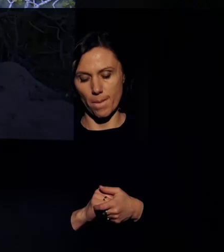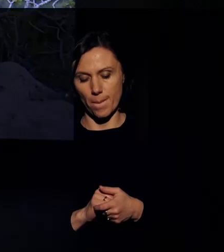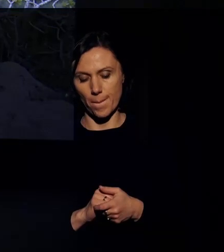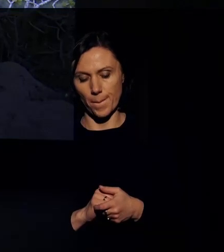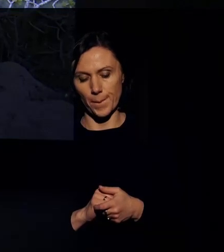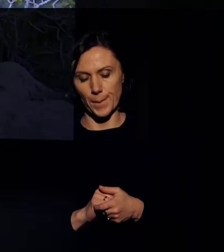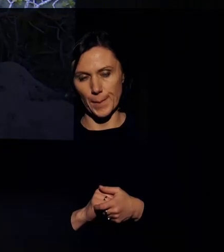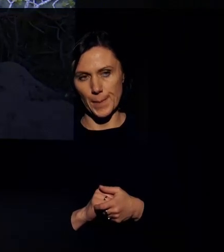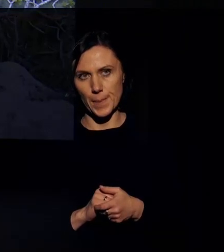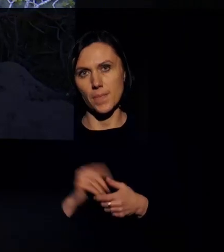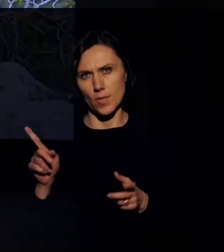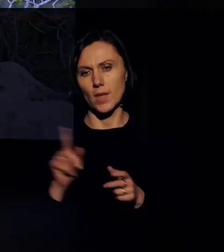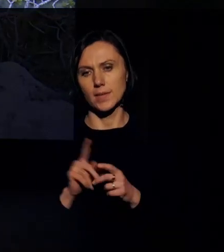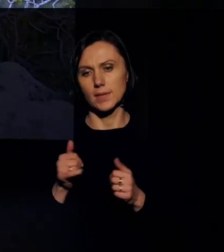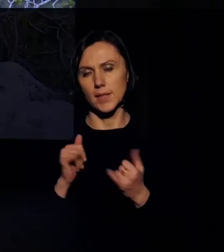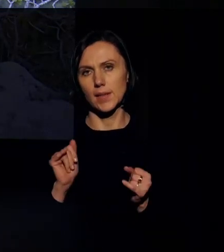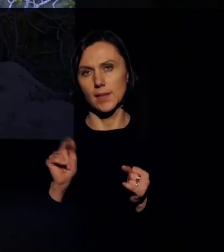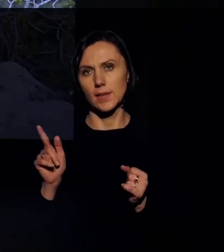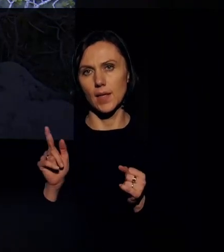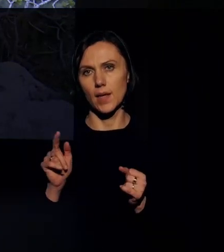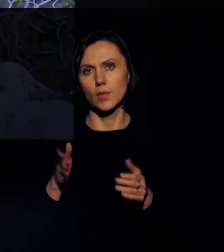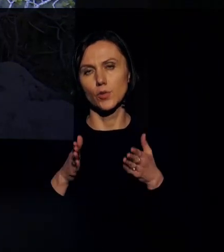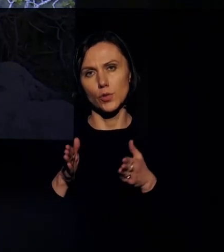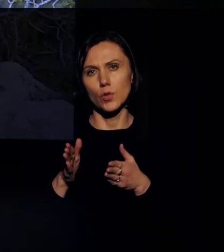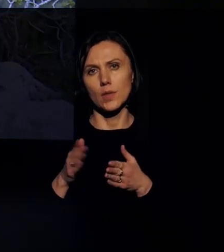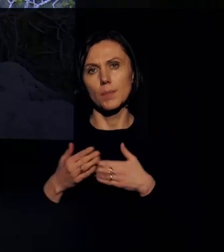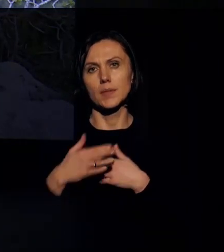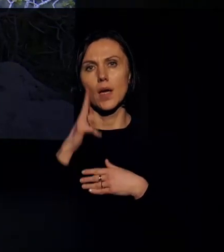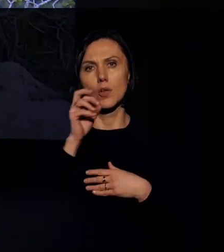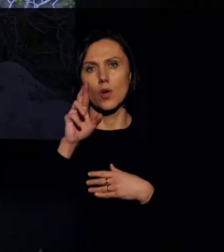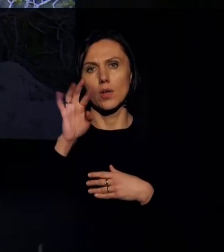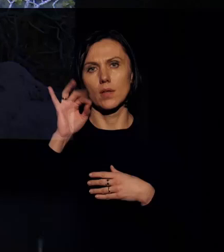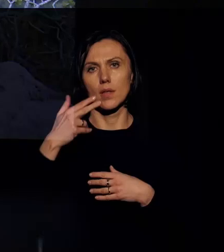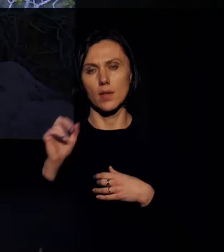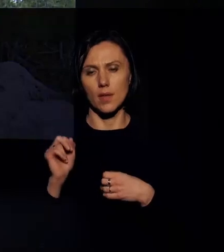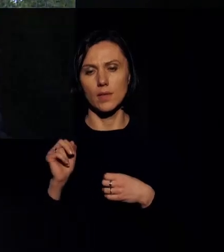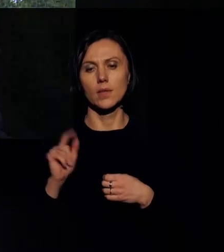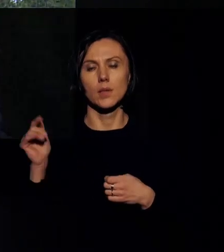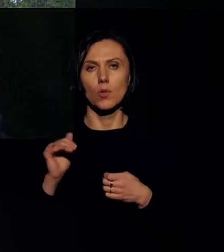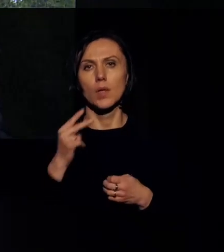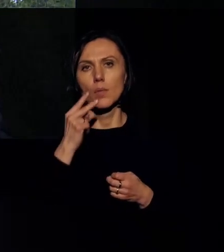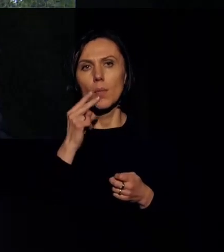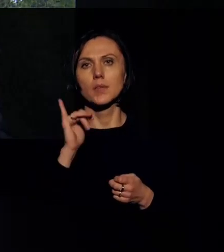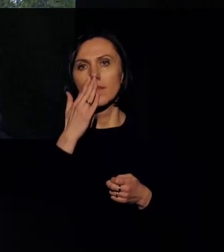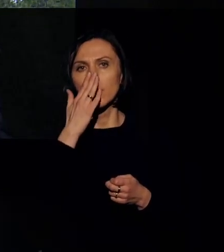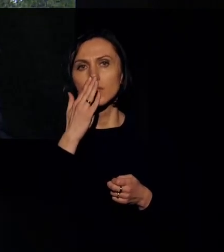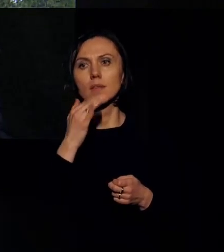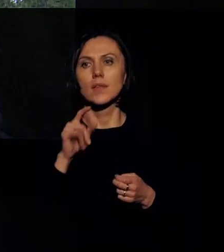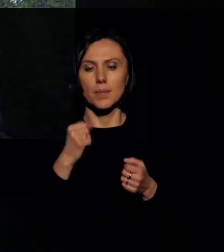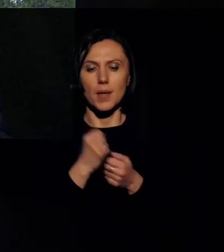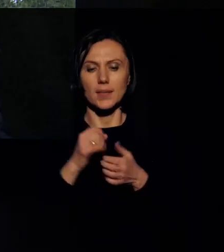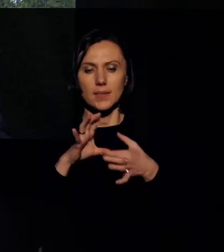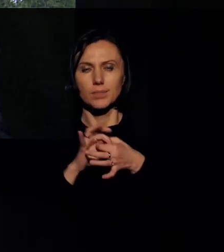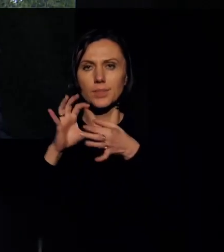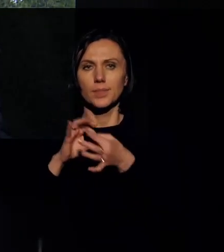No tu inna też z takich ferat w pobliżu Cortiny i też właśnie możemy popatrzeć na tą pracę z